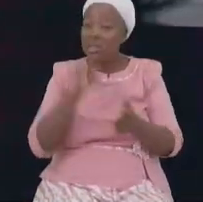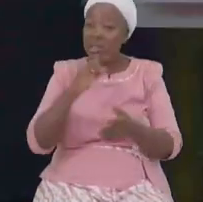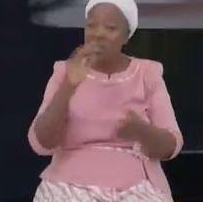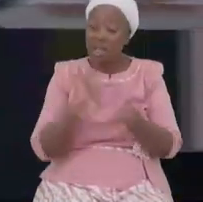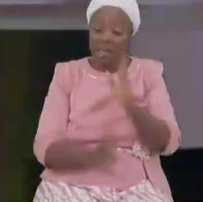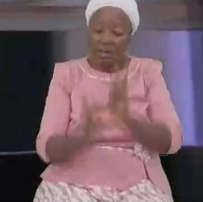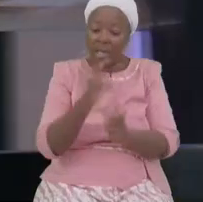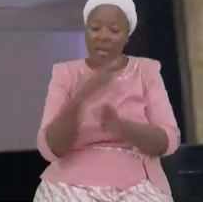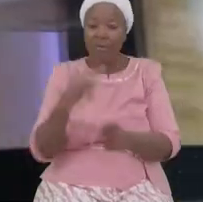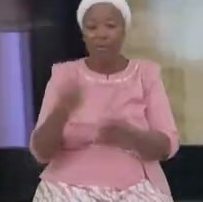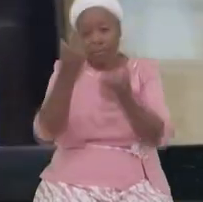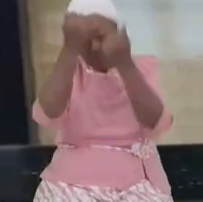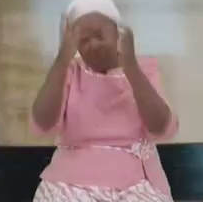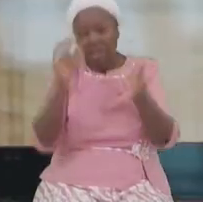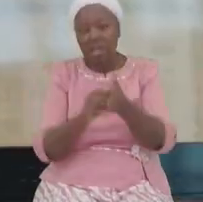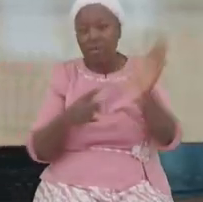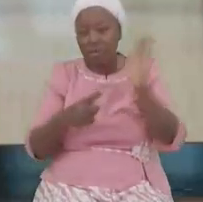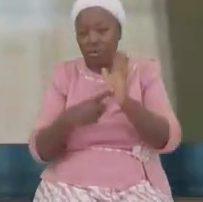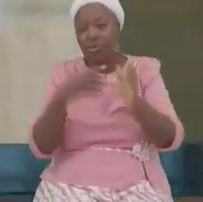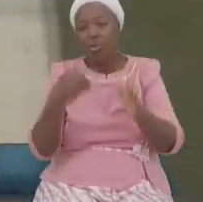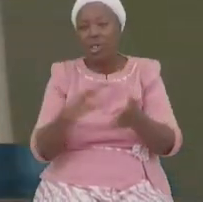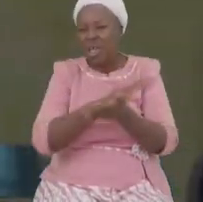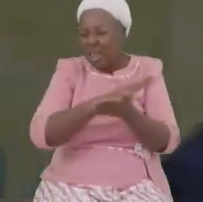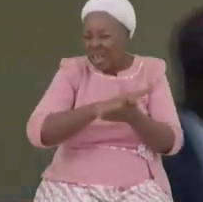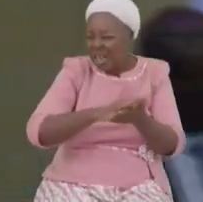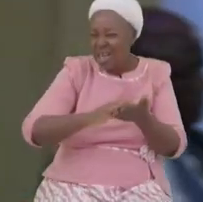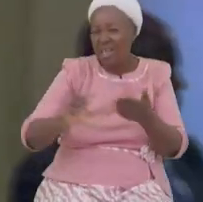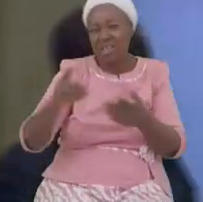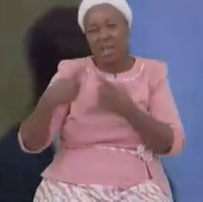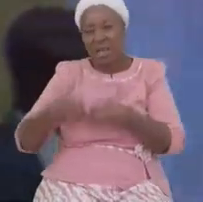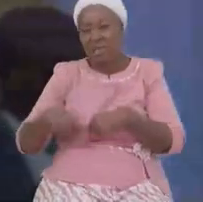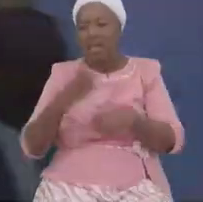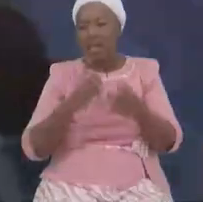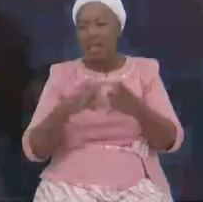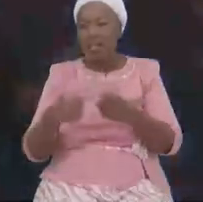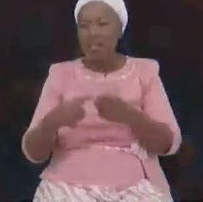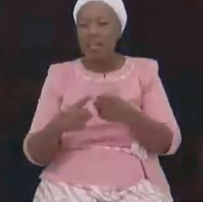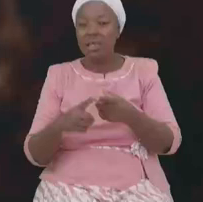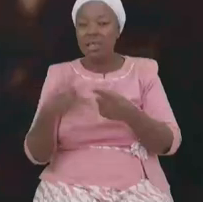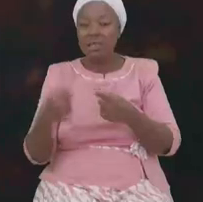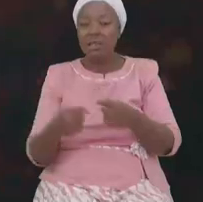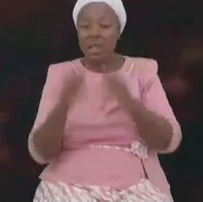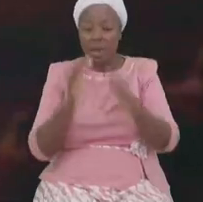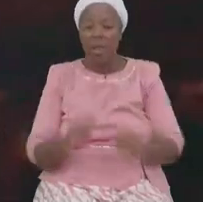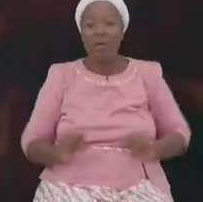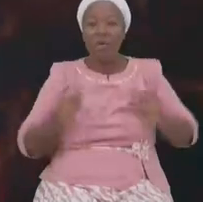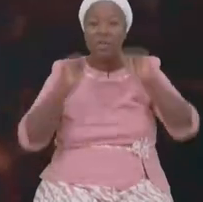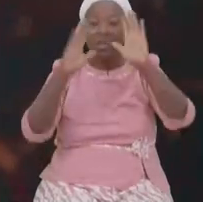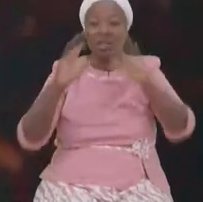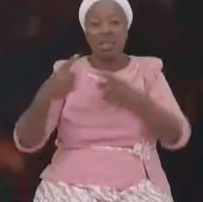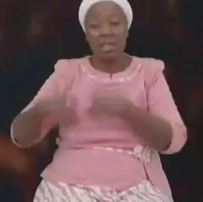d'obéissance qui montre les cœurs purifiés, les cœurs consacrés, les cœurs